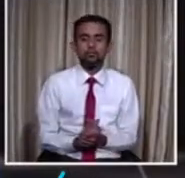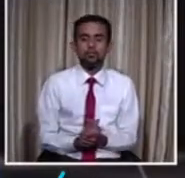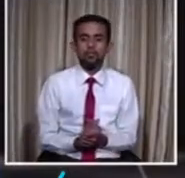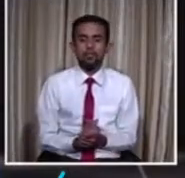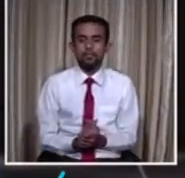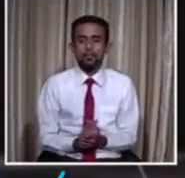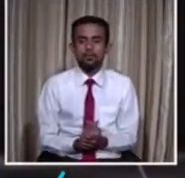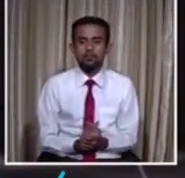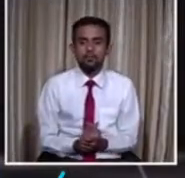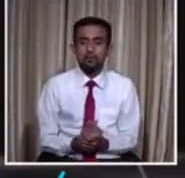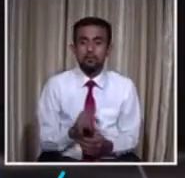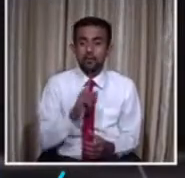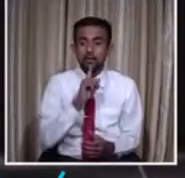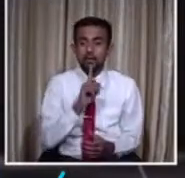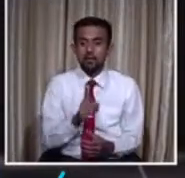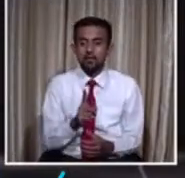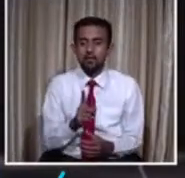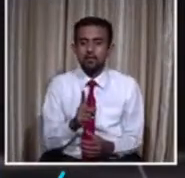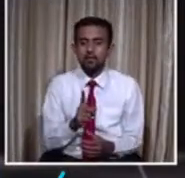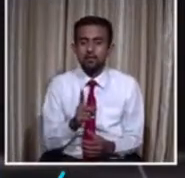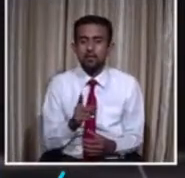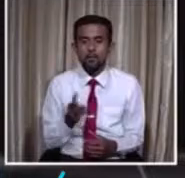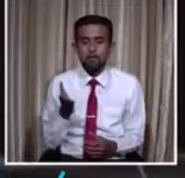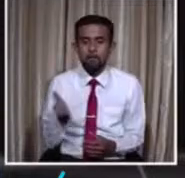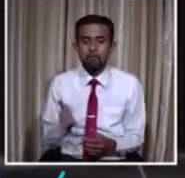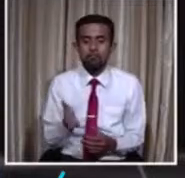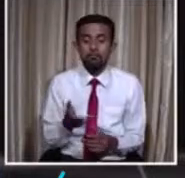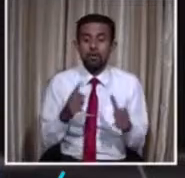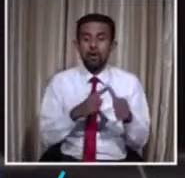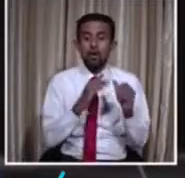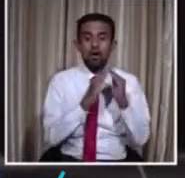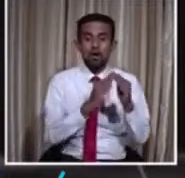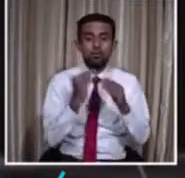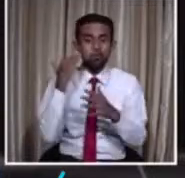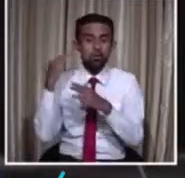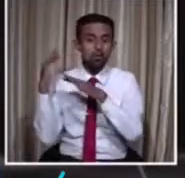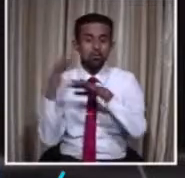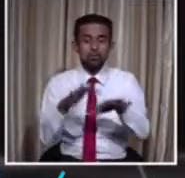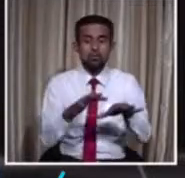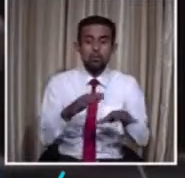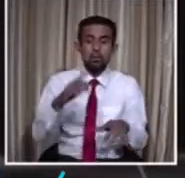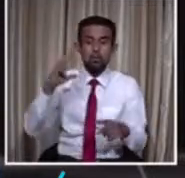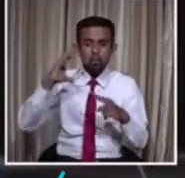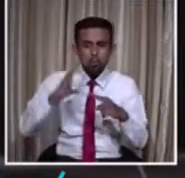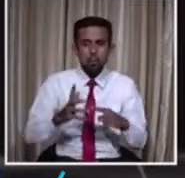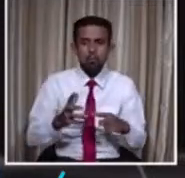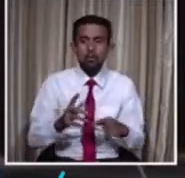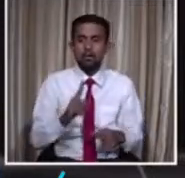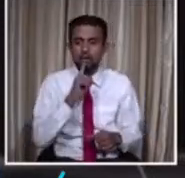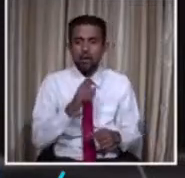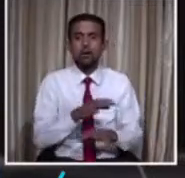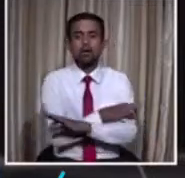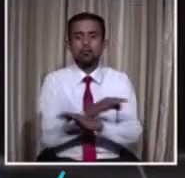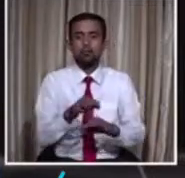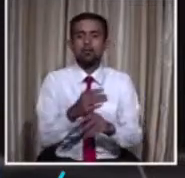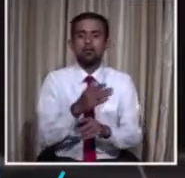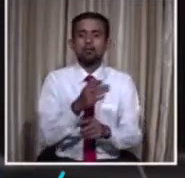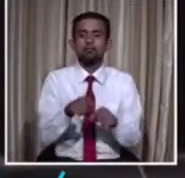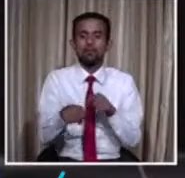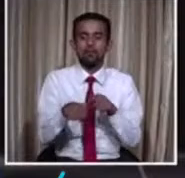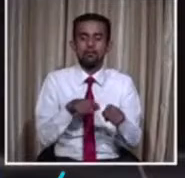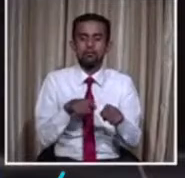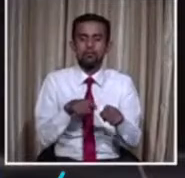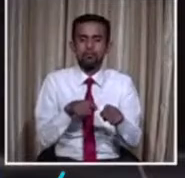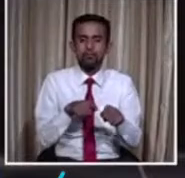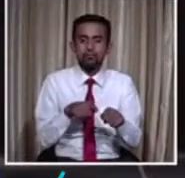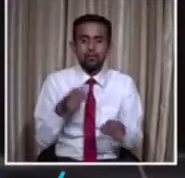මම ඒකයි කියන්නේ කරු මේ අරියගහ මන්දිරයේ සෙනග ගෙන ආපු මොට්ටෝ ගොන් තඩියෝ කරත්තේ ප්ලෑන් එකේ කොටසක්